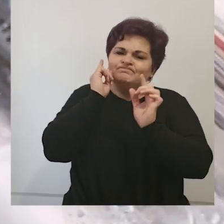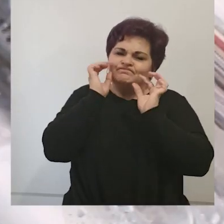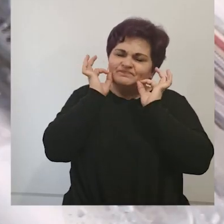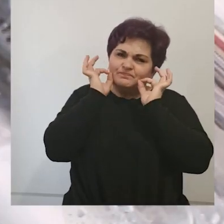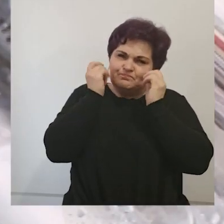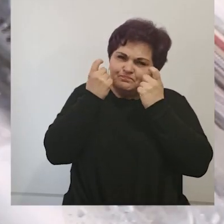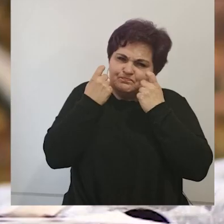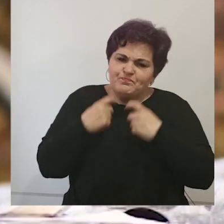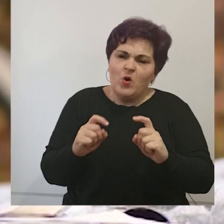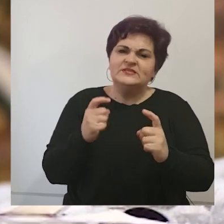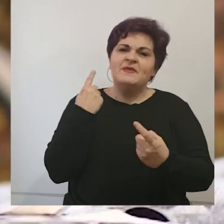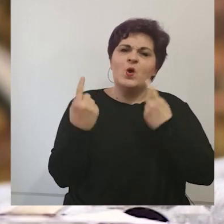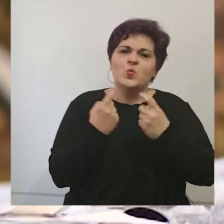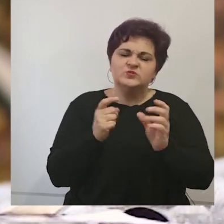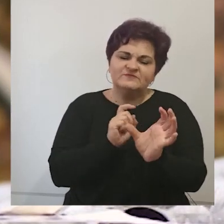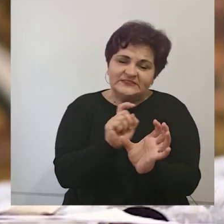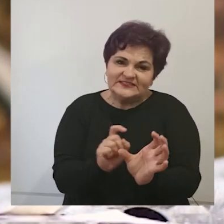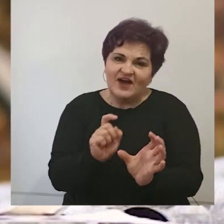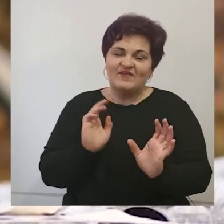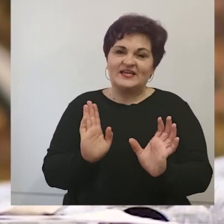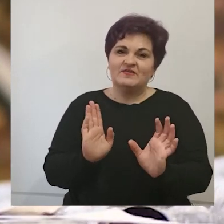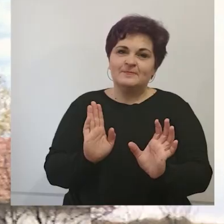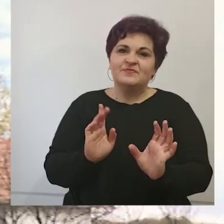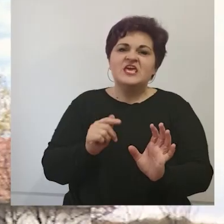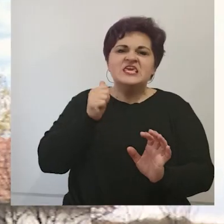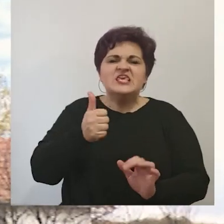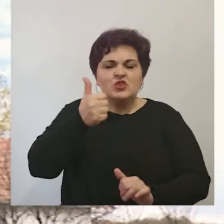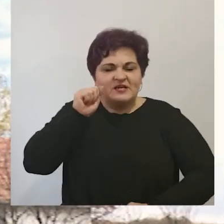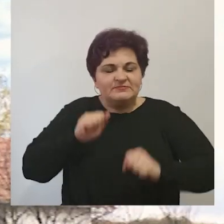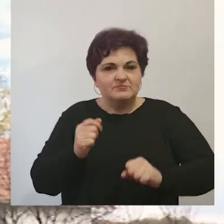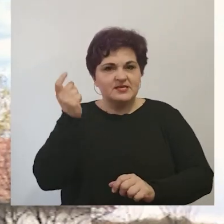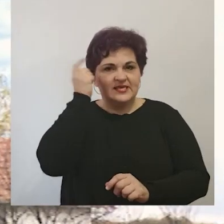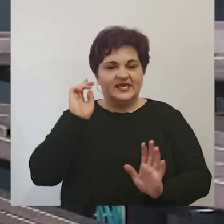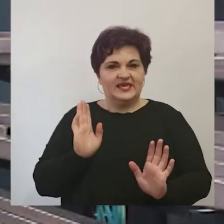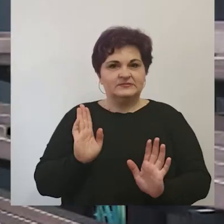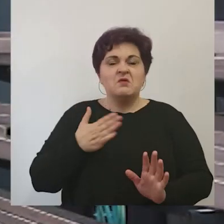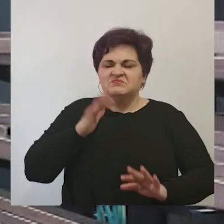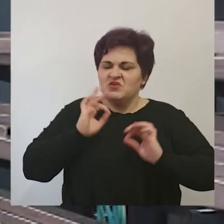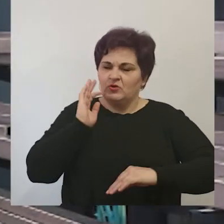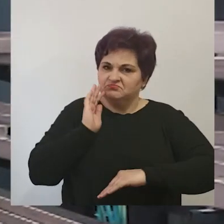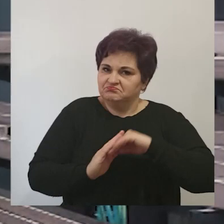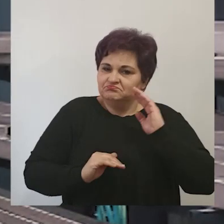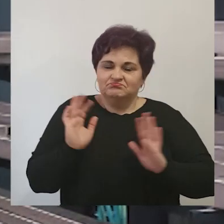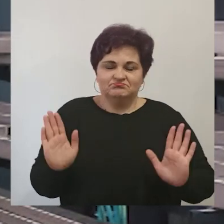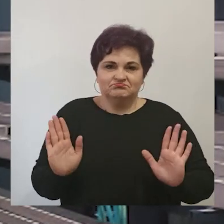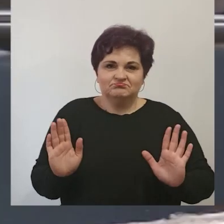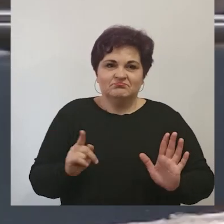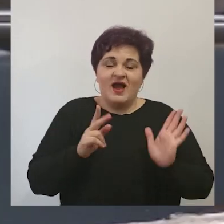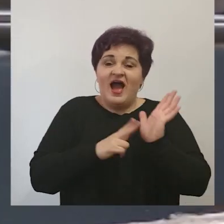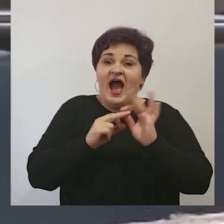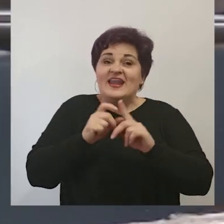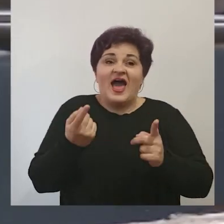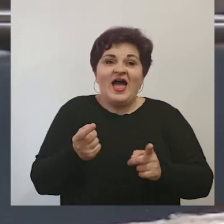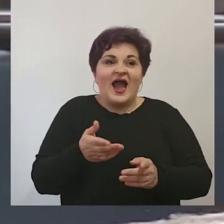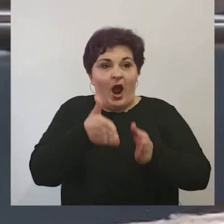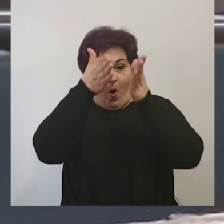specifično uslove za varivanja i izuzetno vještinu i znanje. Prezadovoljni smo, sama Nada